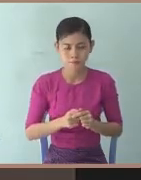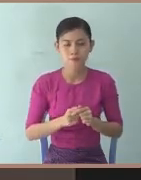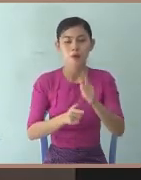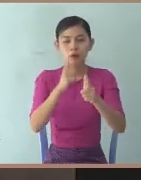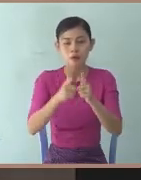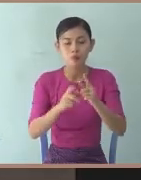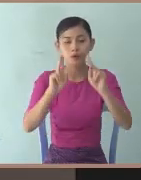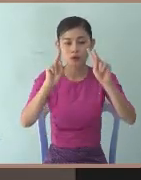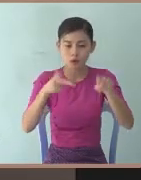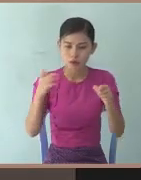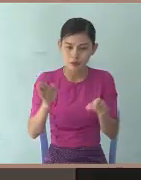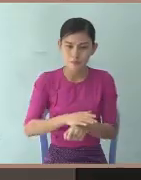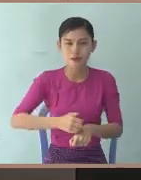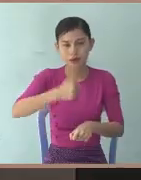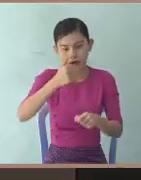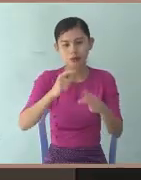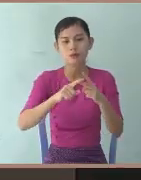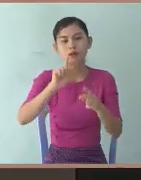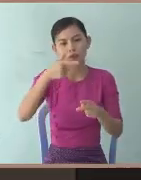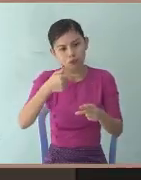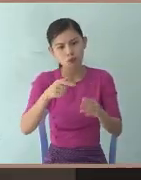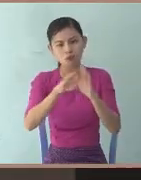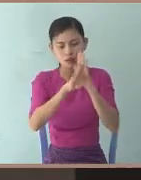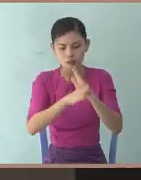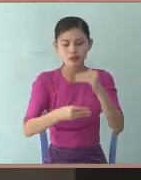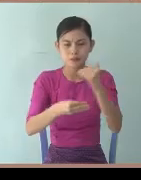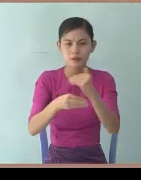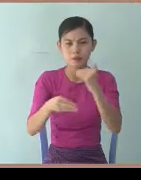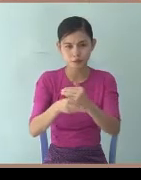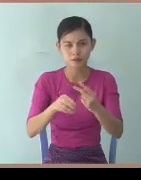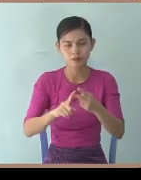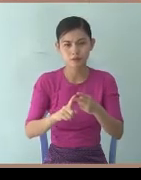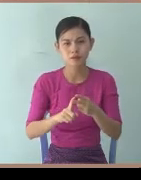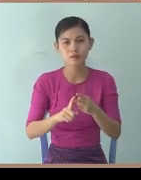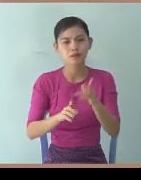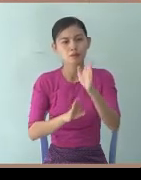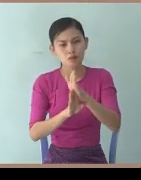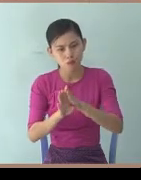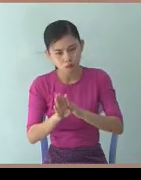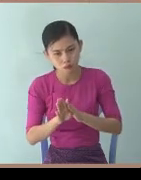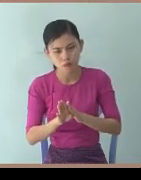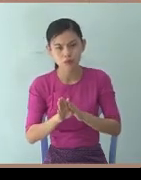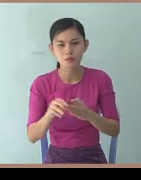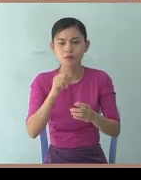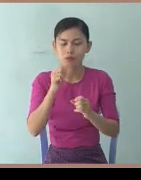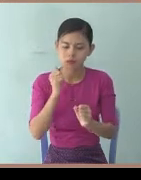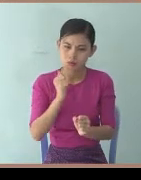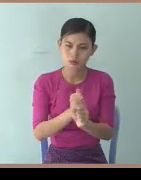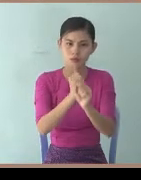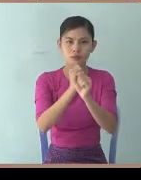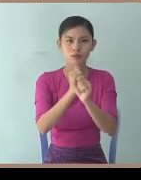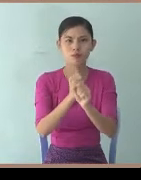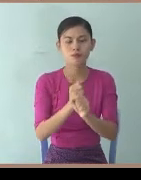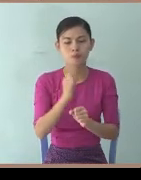အာရာဒီရိုက်တိုက်တဲ့အခွင့်အရေးတွေဒါမှမဟုတ်လို့ရှိရင်သူတို့ရဲ့လိုအပ်ချက်တွေအခွင့်အရေးတွေပေါ့နော်အာဖွံ့ဖြိုးမှုတွေအများကြီးကို